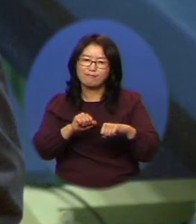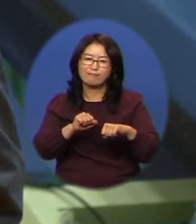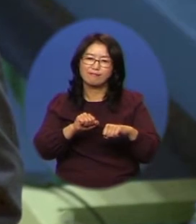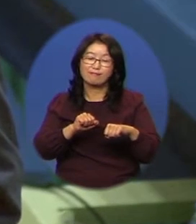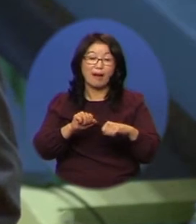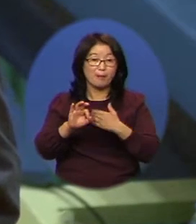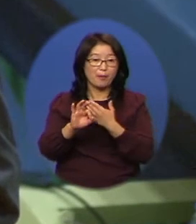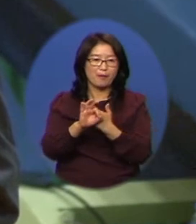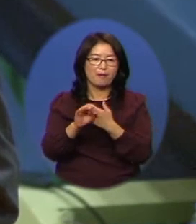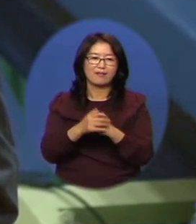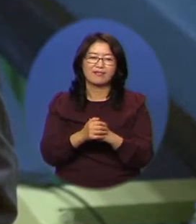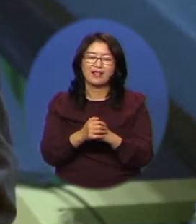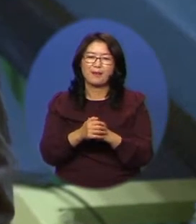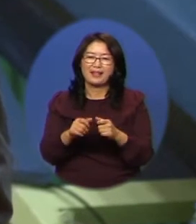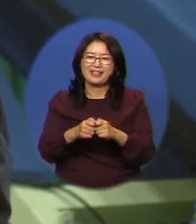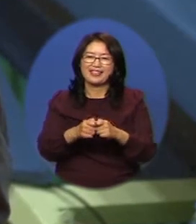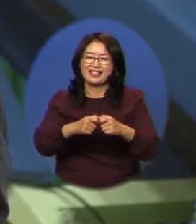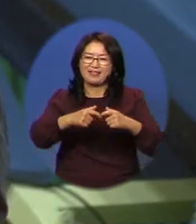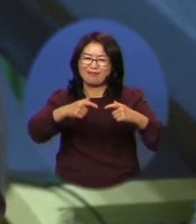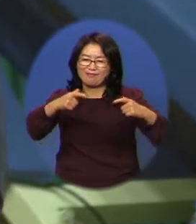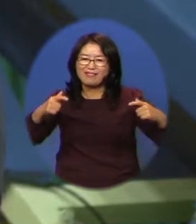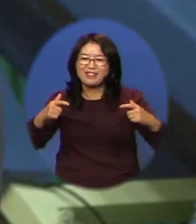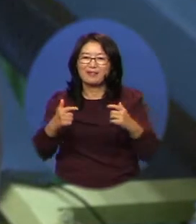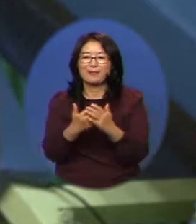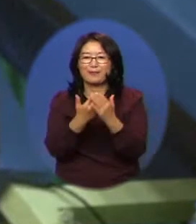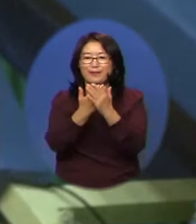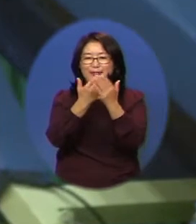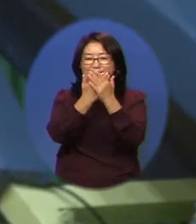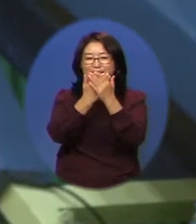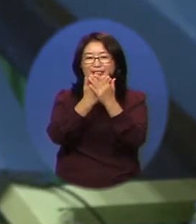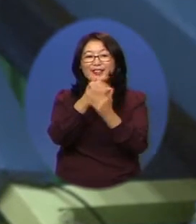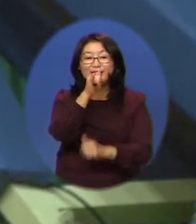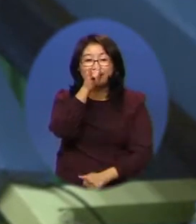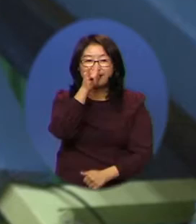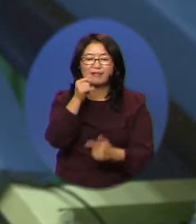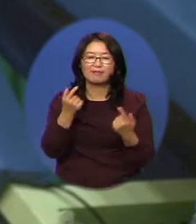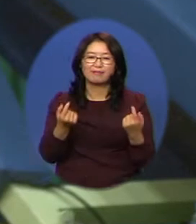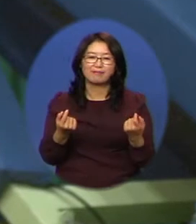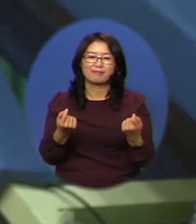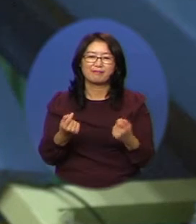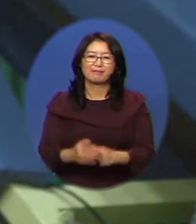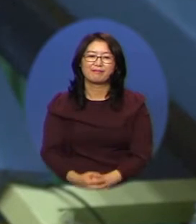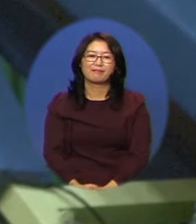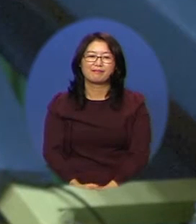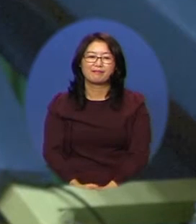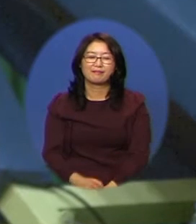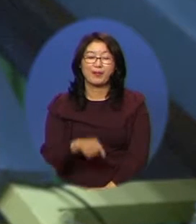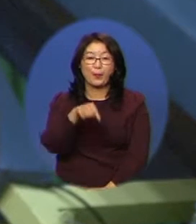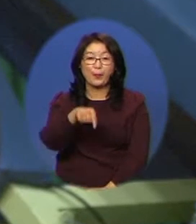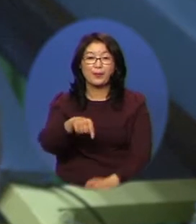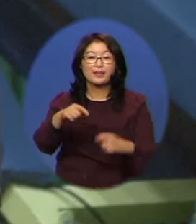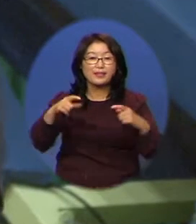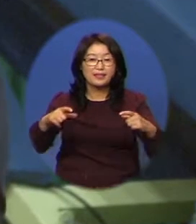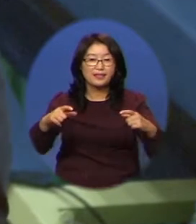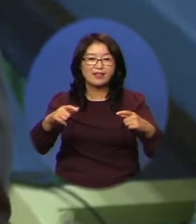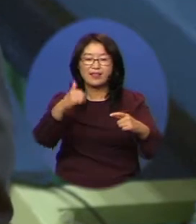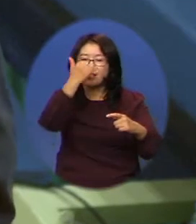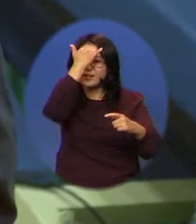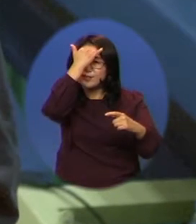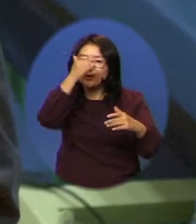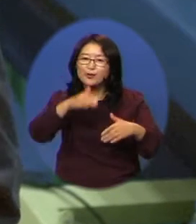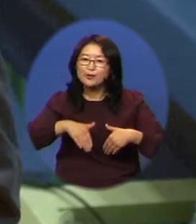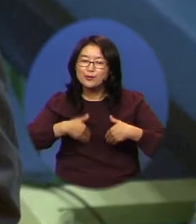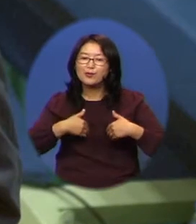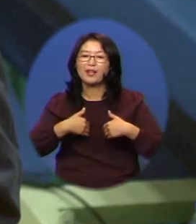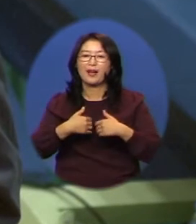것도 큰 것으로 만들 수 있는 것을 우리는 작게 해봤습니다. 이제 우리 홍성군이 충남도청